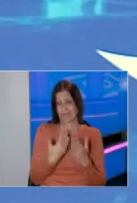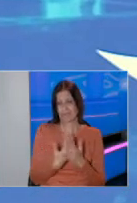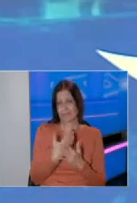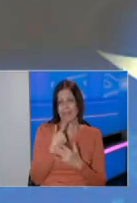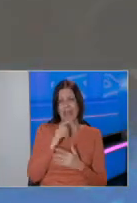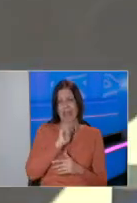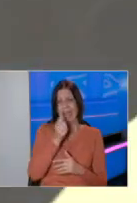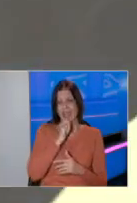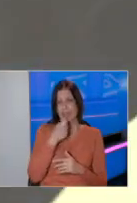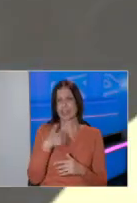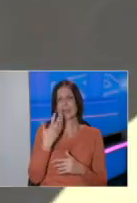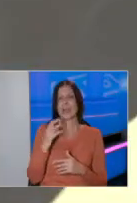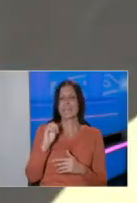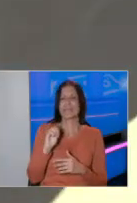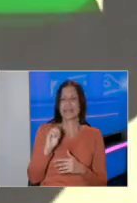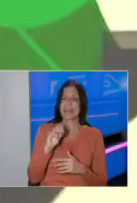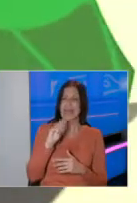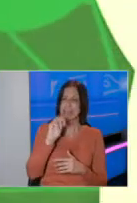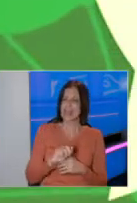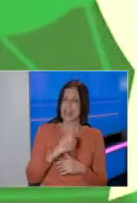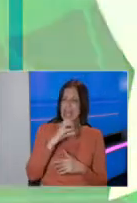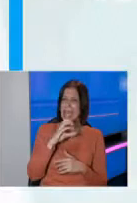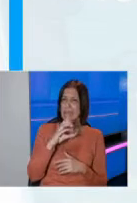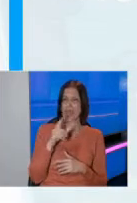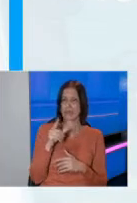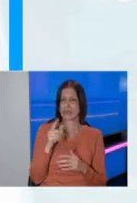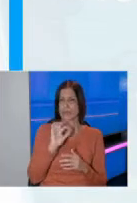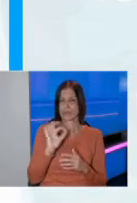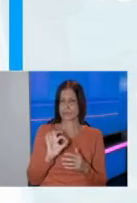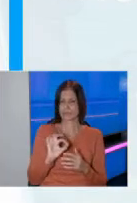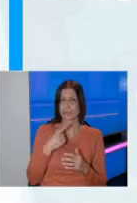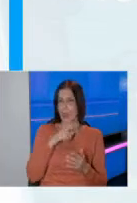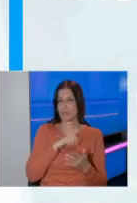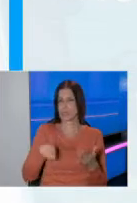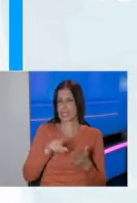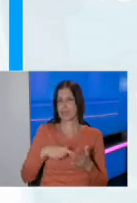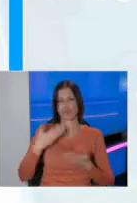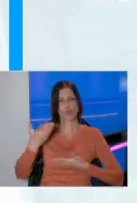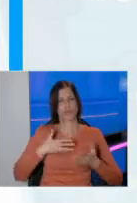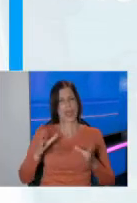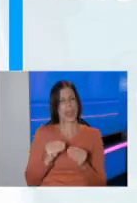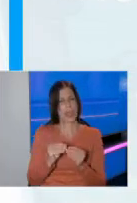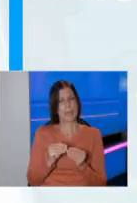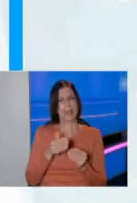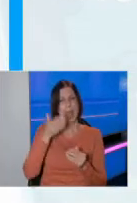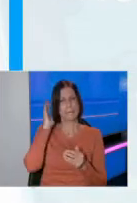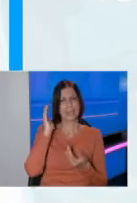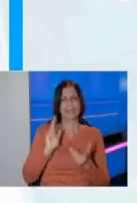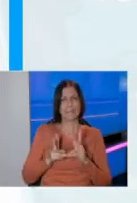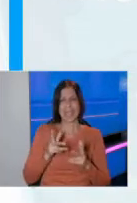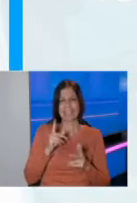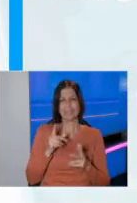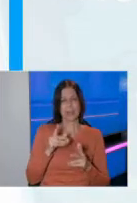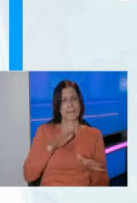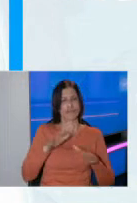מתן כהנה לכאן רשת ב', והוא מצוטט כך. חבר הכנסת מתן כהנה לא פוסלים שיתוף פעולה עם לפיד ומרץ בממשלה